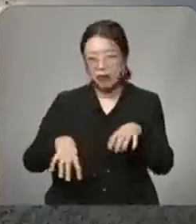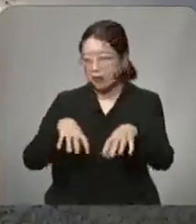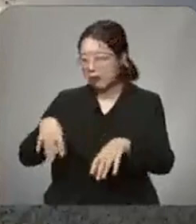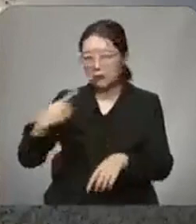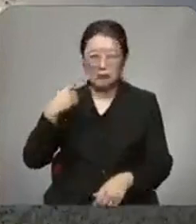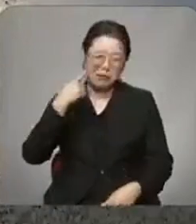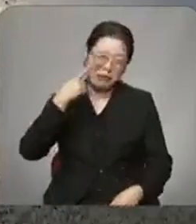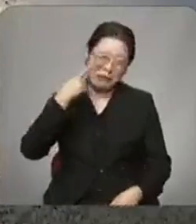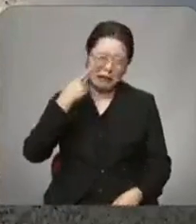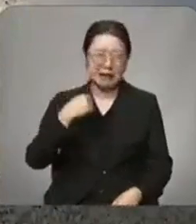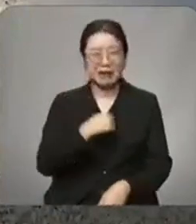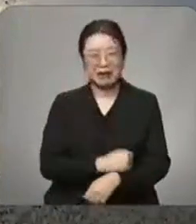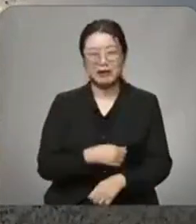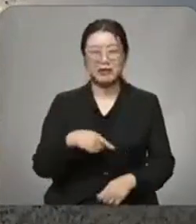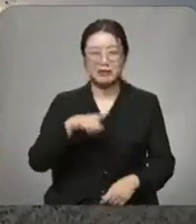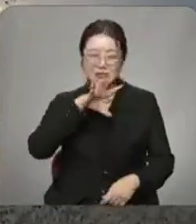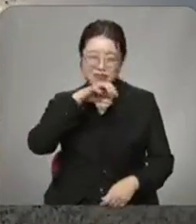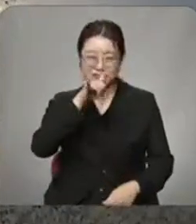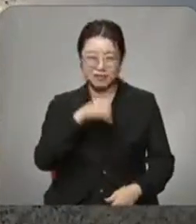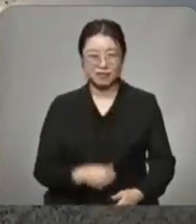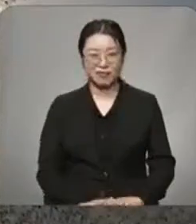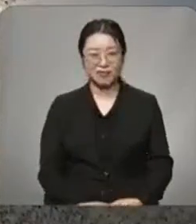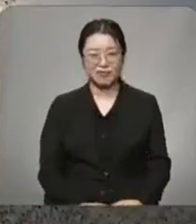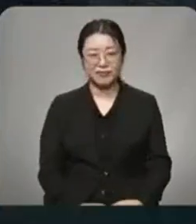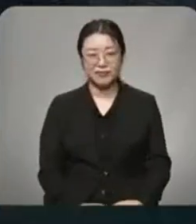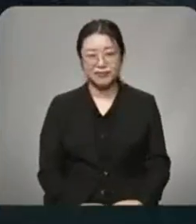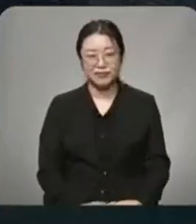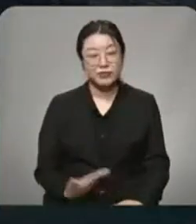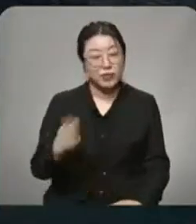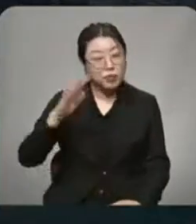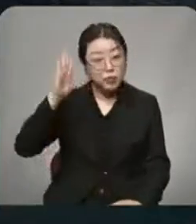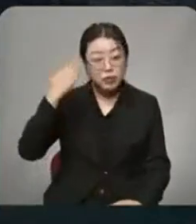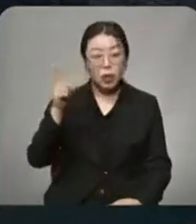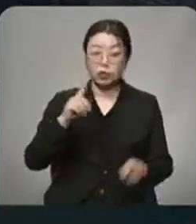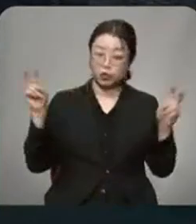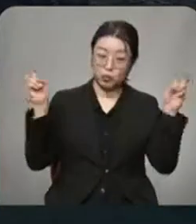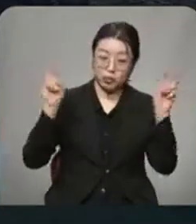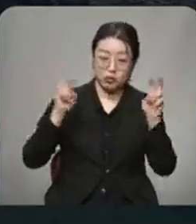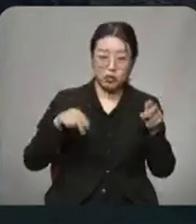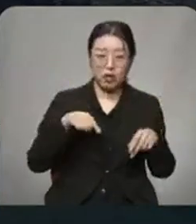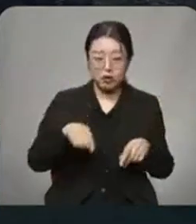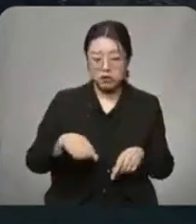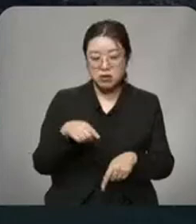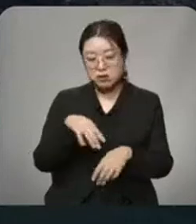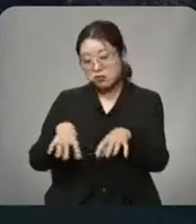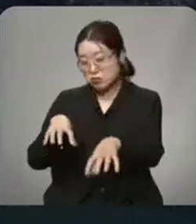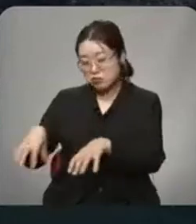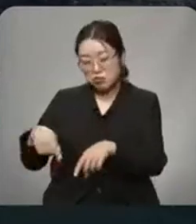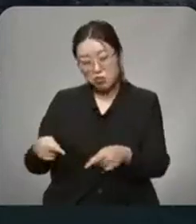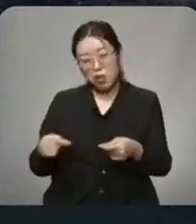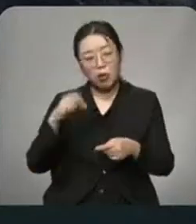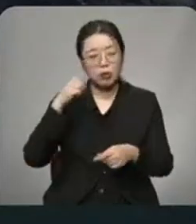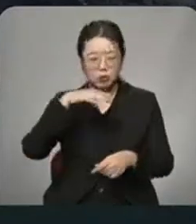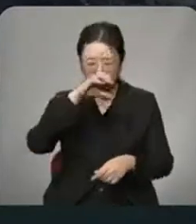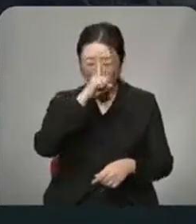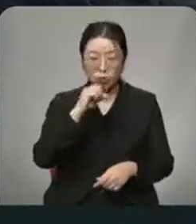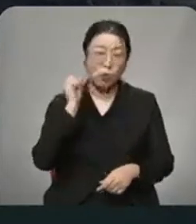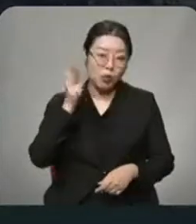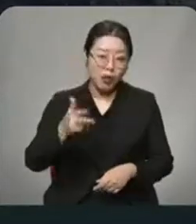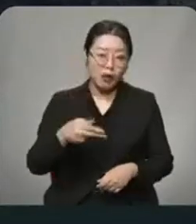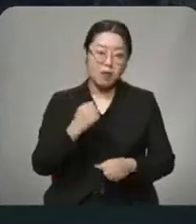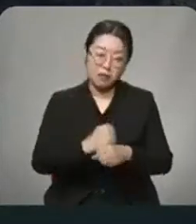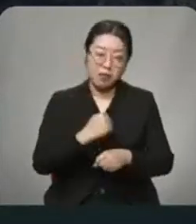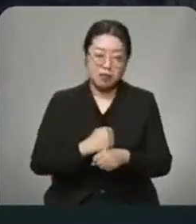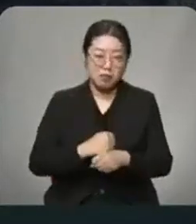경관을 해치는 요인으로 지적되었습니다. 그런데 최근 한 민간 사업자가 이 일대에 고급 호텔 등